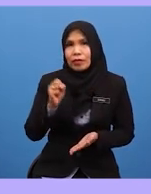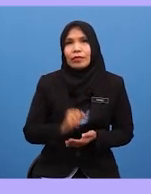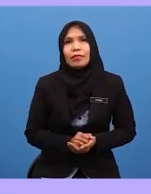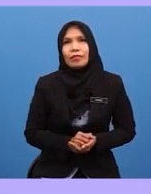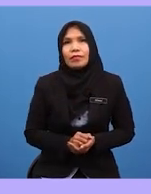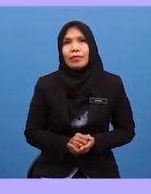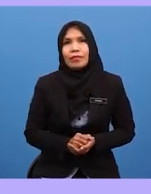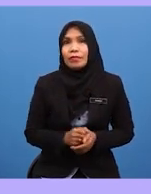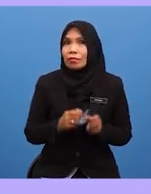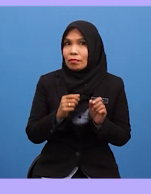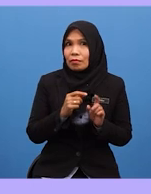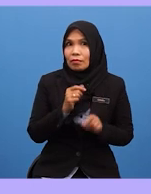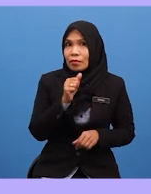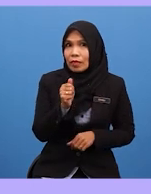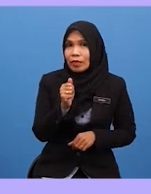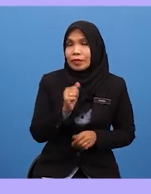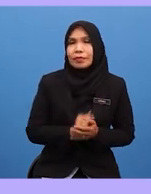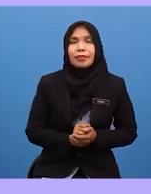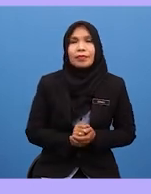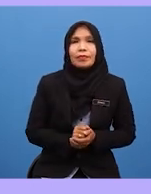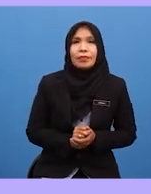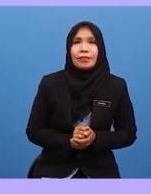Peringkat permulaan A,